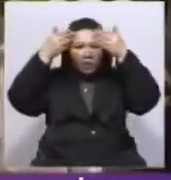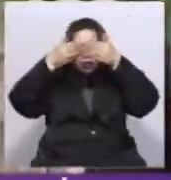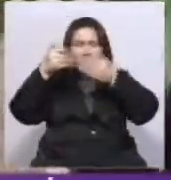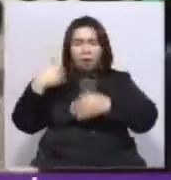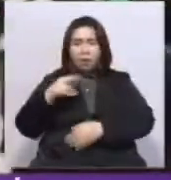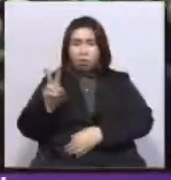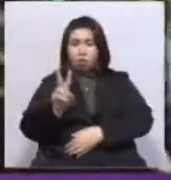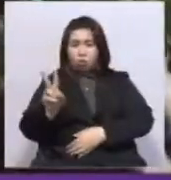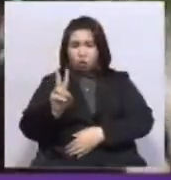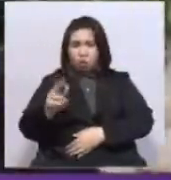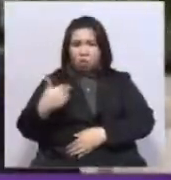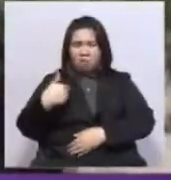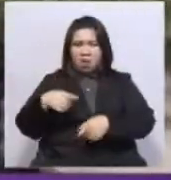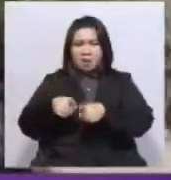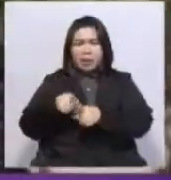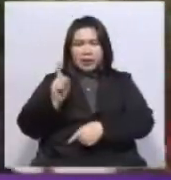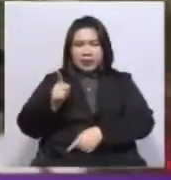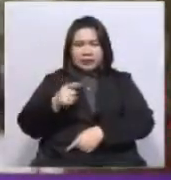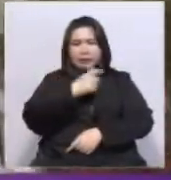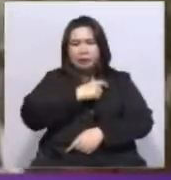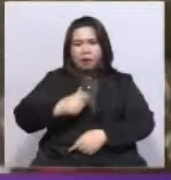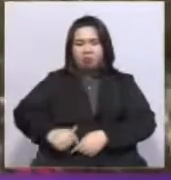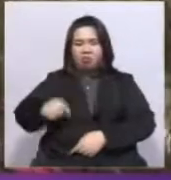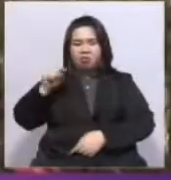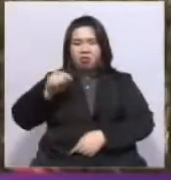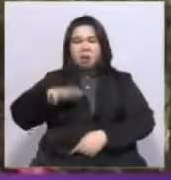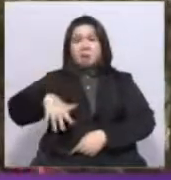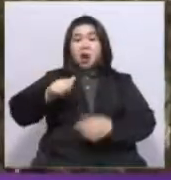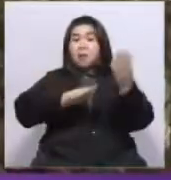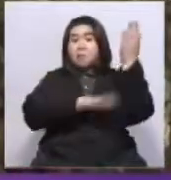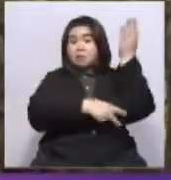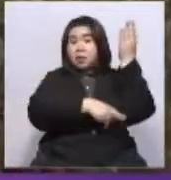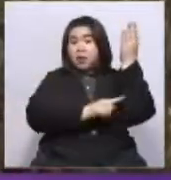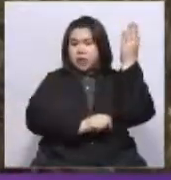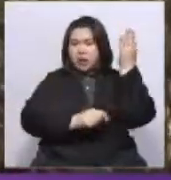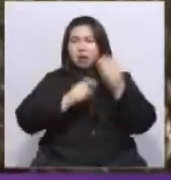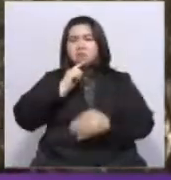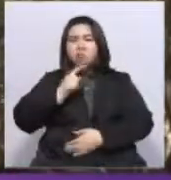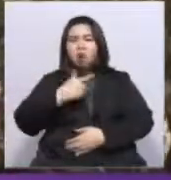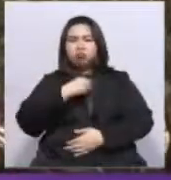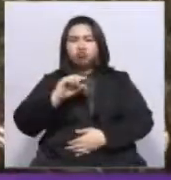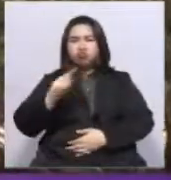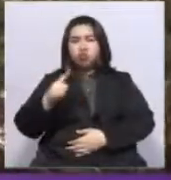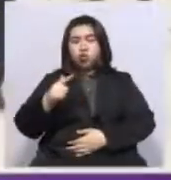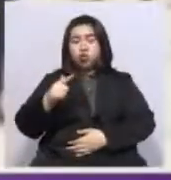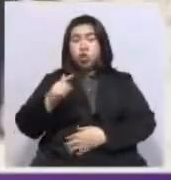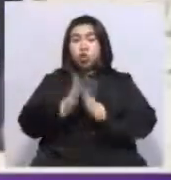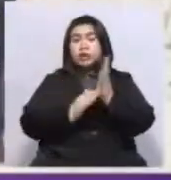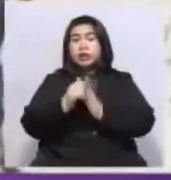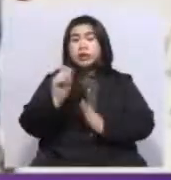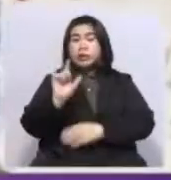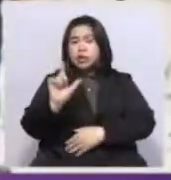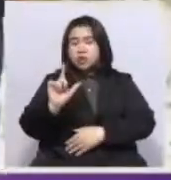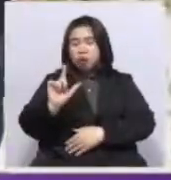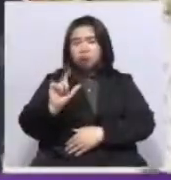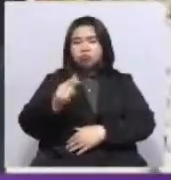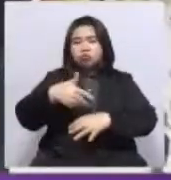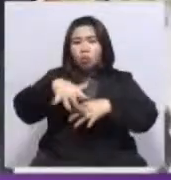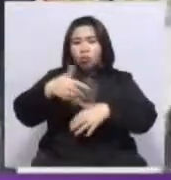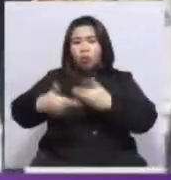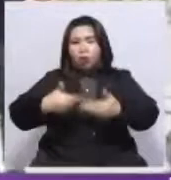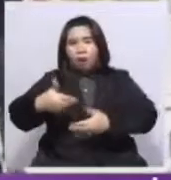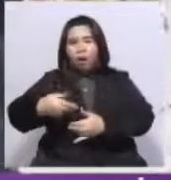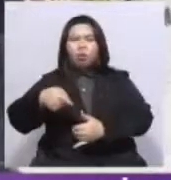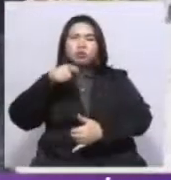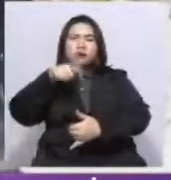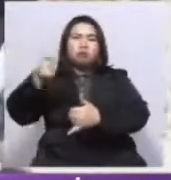ทั้งสองได้ฝืนคำสั่งพระยาอินทิราเจ้าเมืองปัตตานีโดยได้นำทองเหลืองออกไปจำหน่ายนอกเมืองจึงถูกจับประหาร